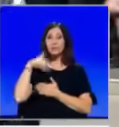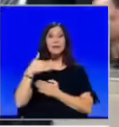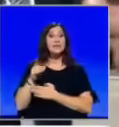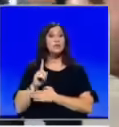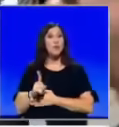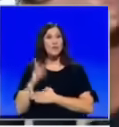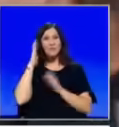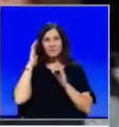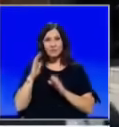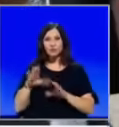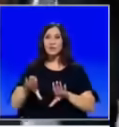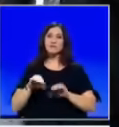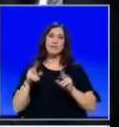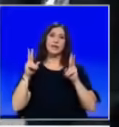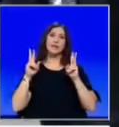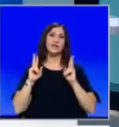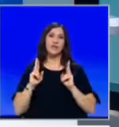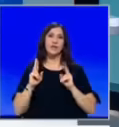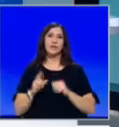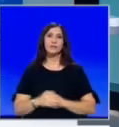което правителството ще вземе решение.